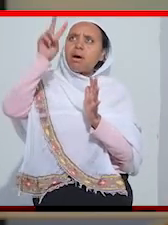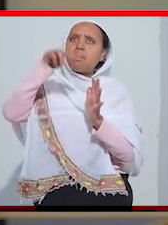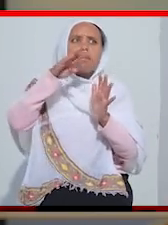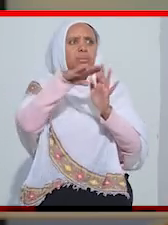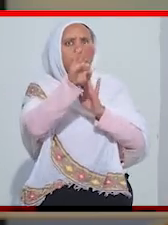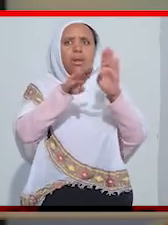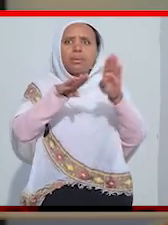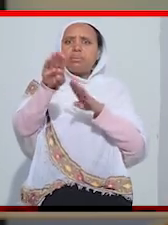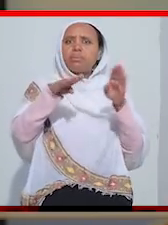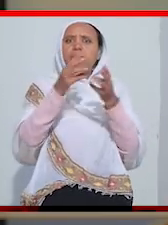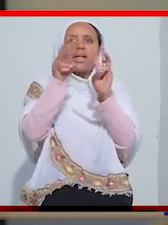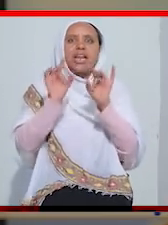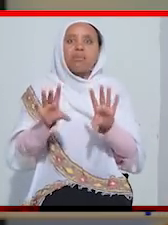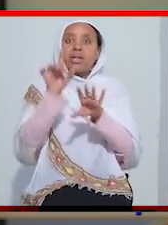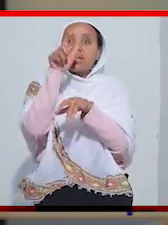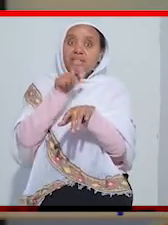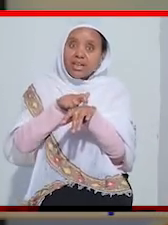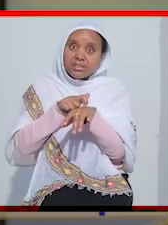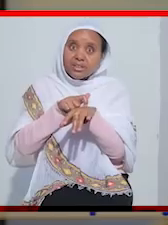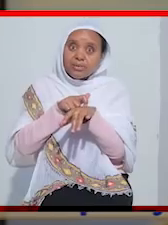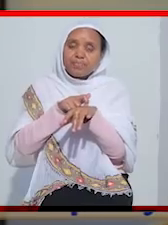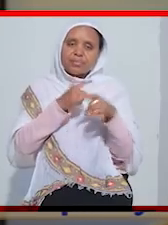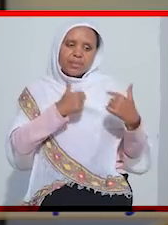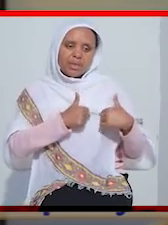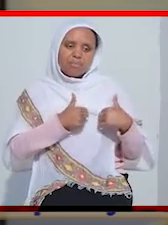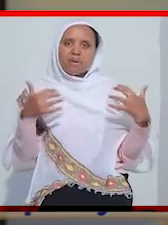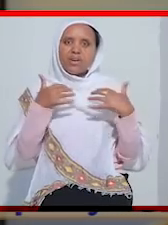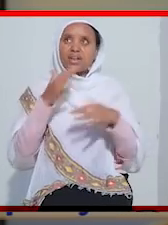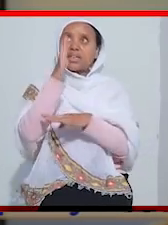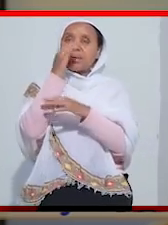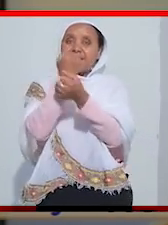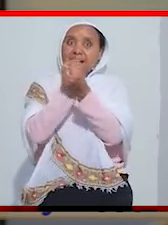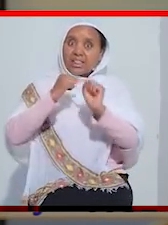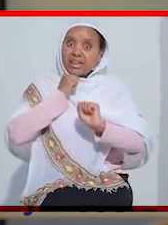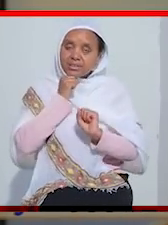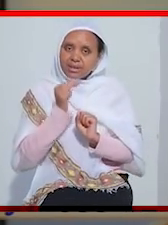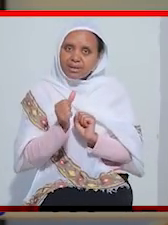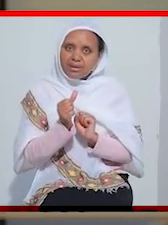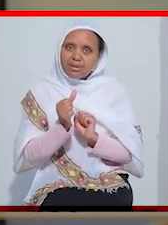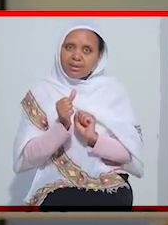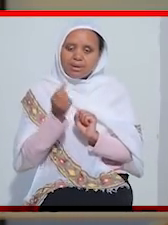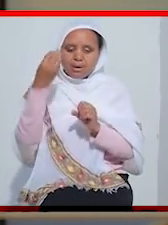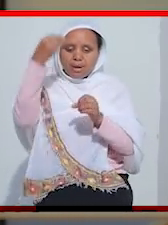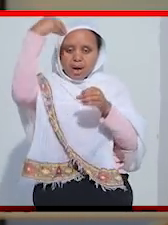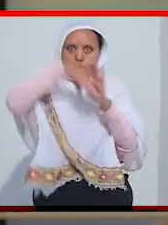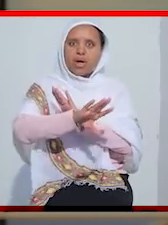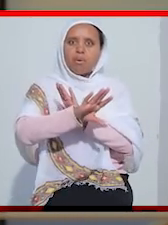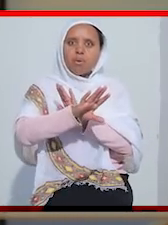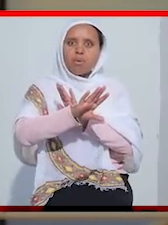ሐሳብ የማይወጣበት የማይወርድበት መንገድ የለም። ያን ጊዜ ልብ በፈሪሃ እግዚአብሔር